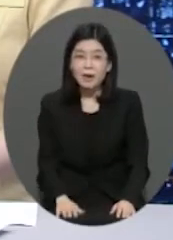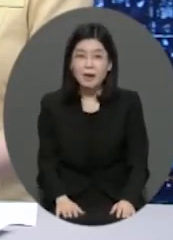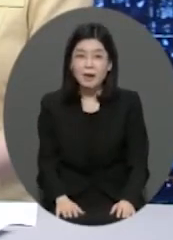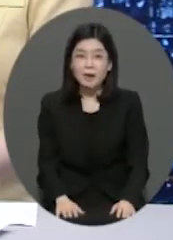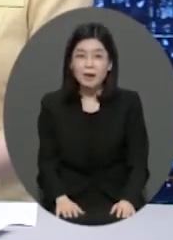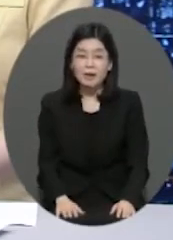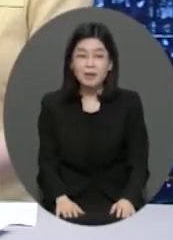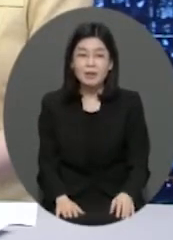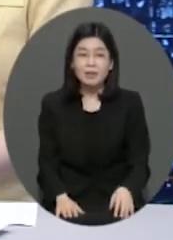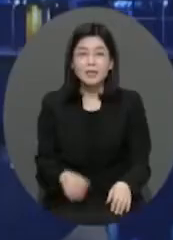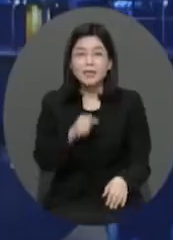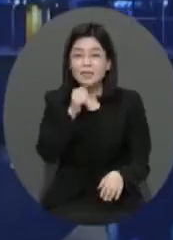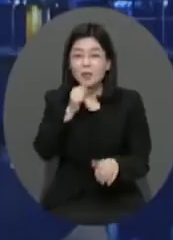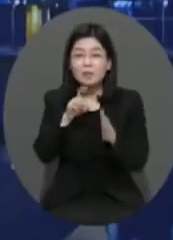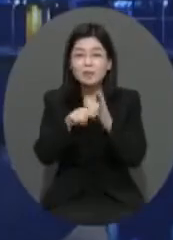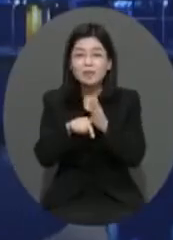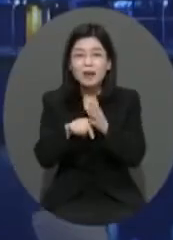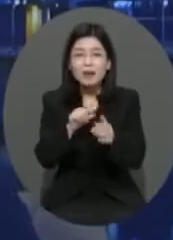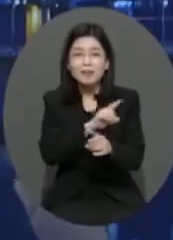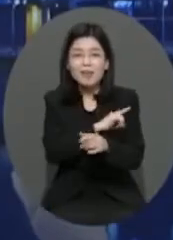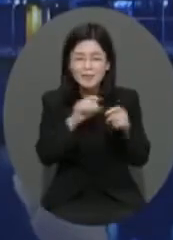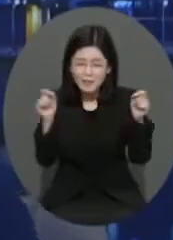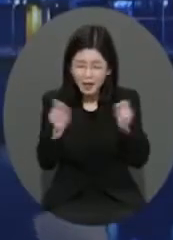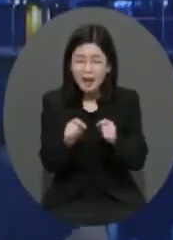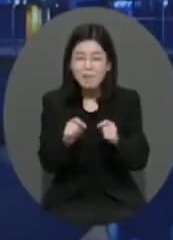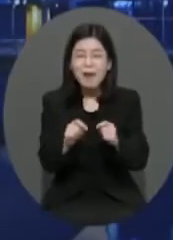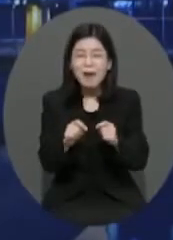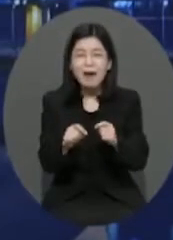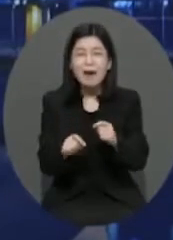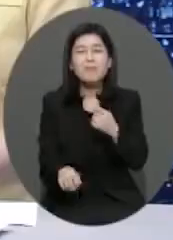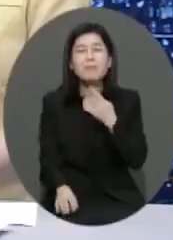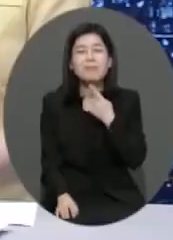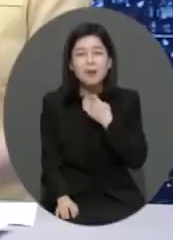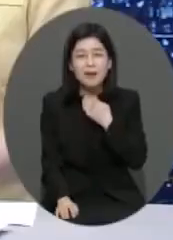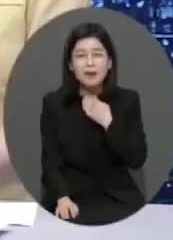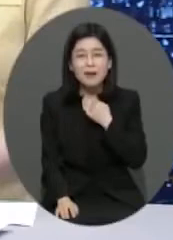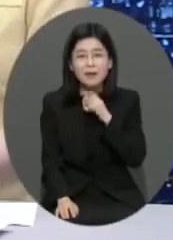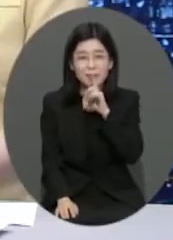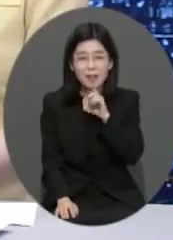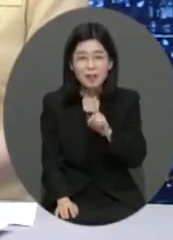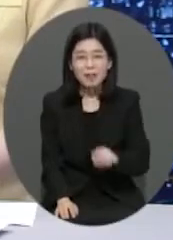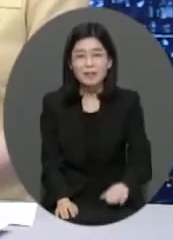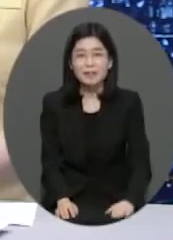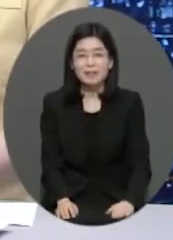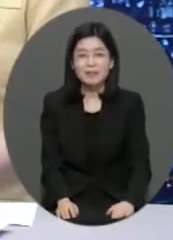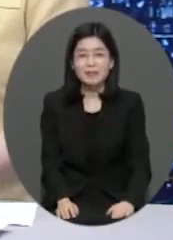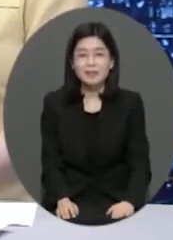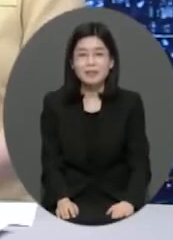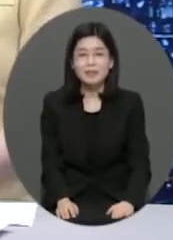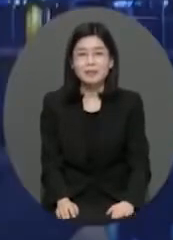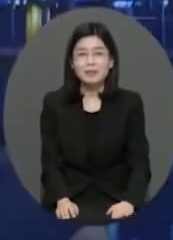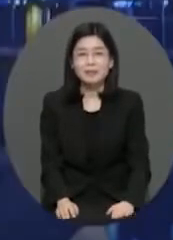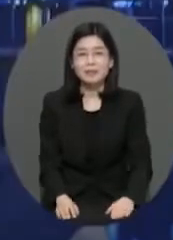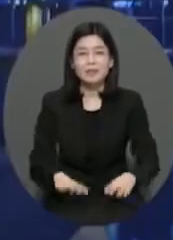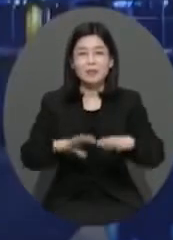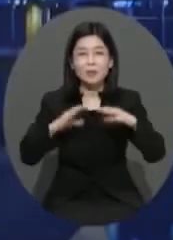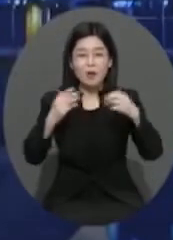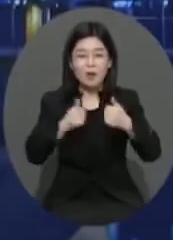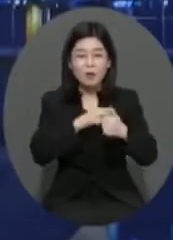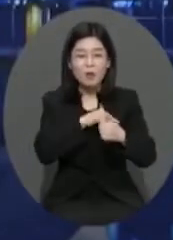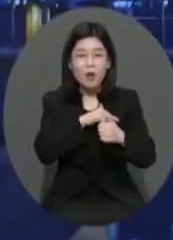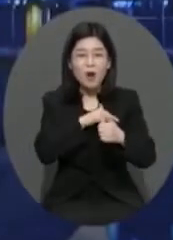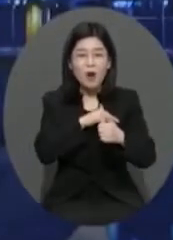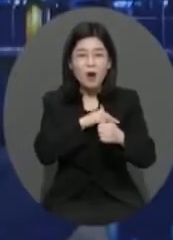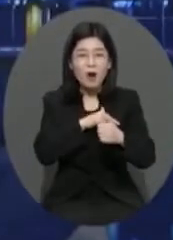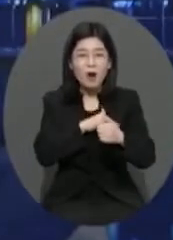하하 4 ls 강한 하겐 거 같아 얘기 들었었는데 4 첫 시의원이 되고 나서 출연은